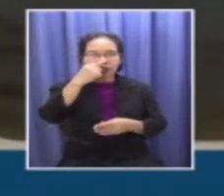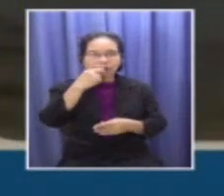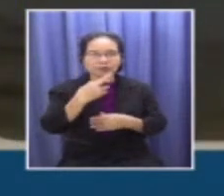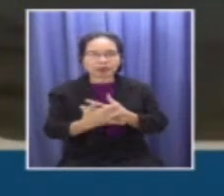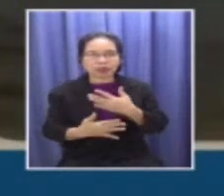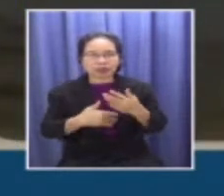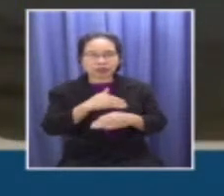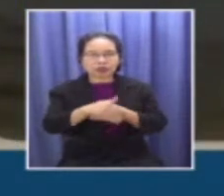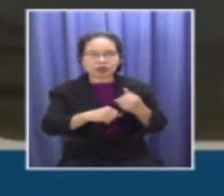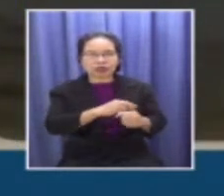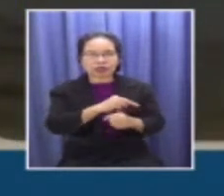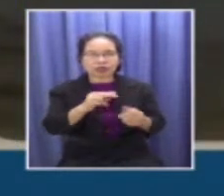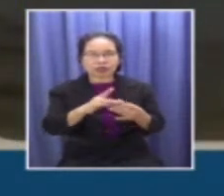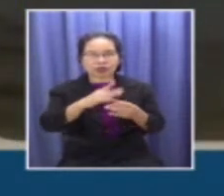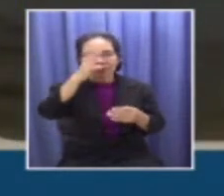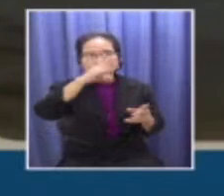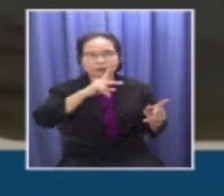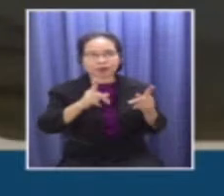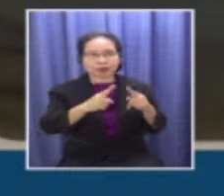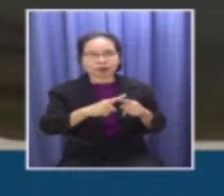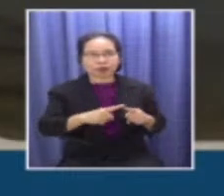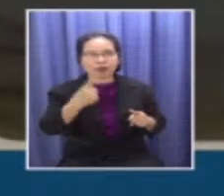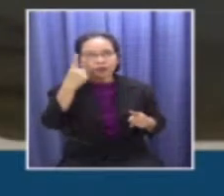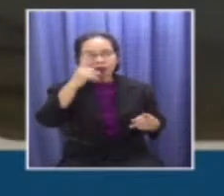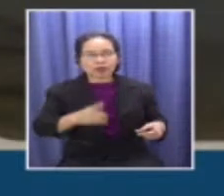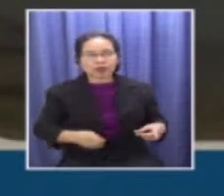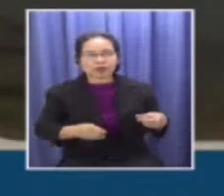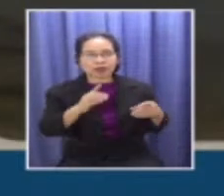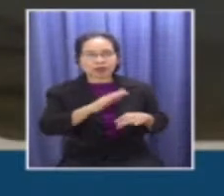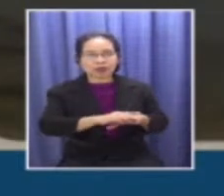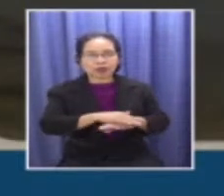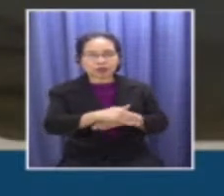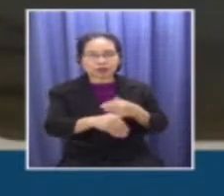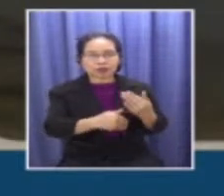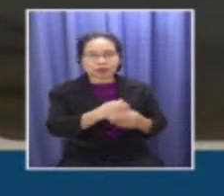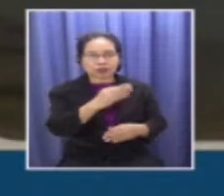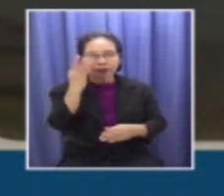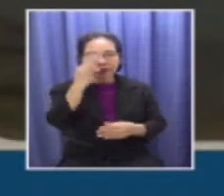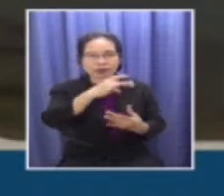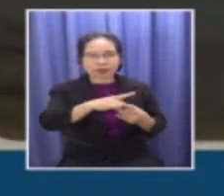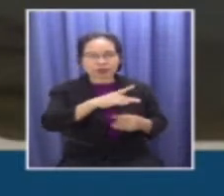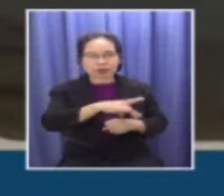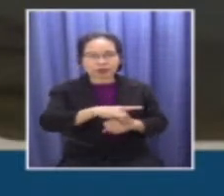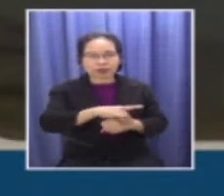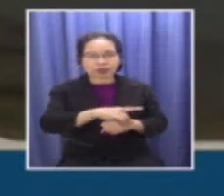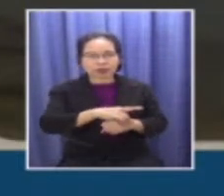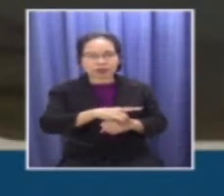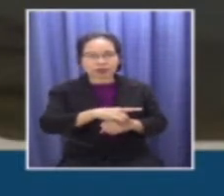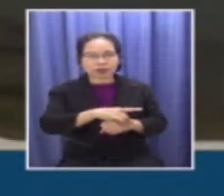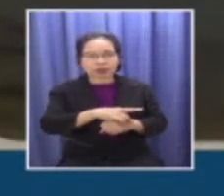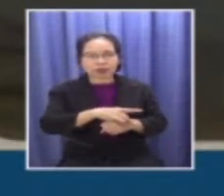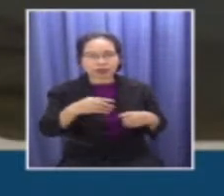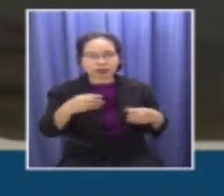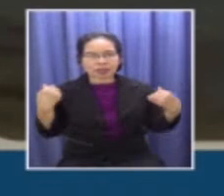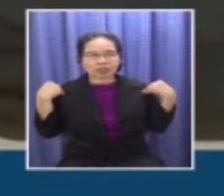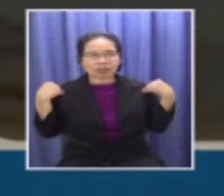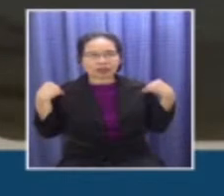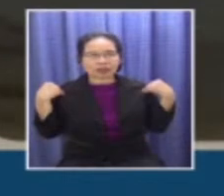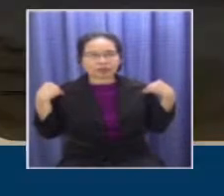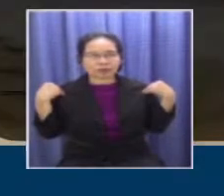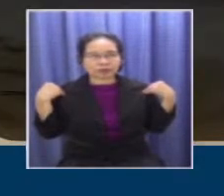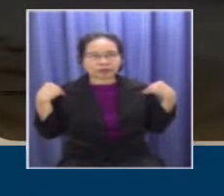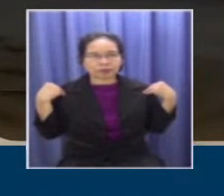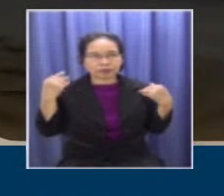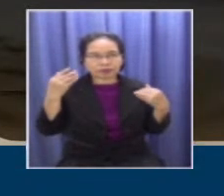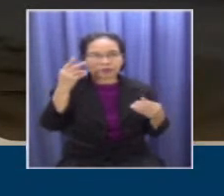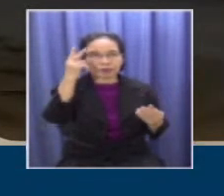so Oma yen kenken asomafo no nyimati du nso nkyem aduonu nsia na ọma wonipa ma nyina afiri